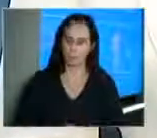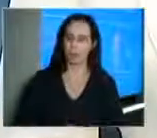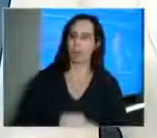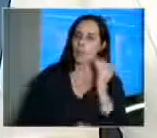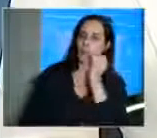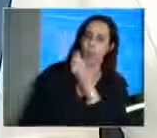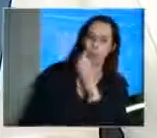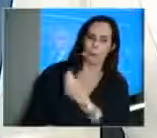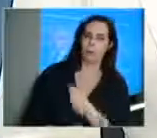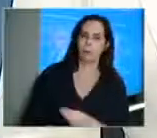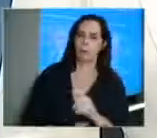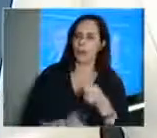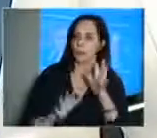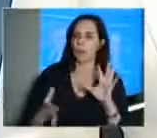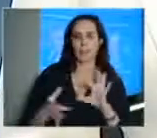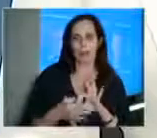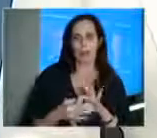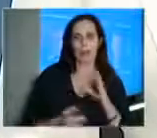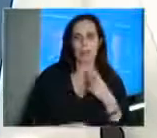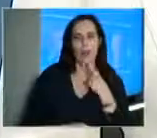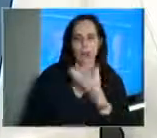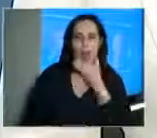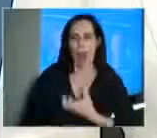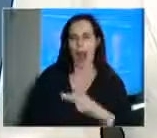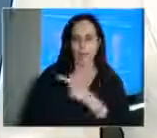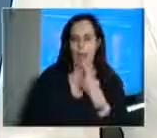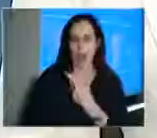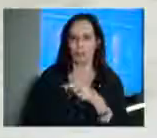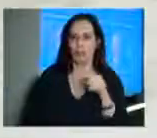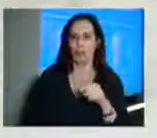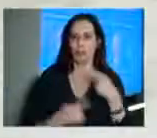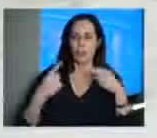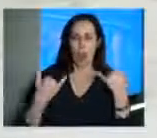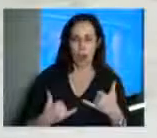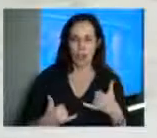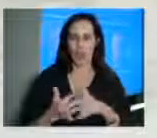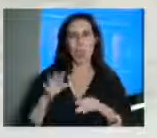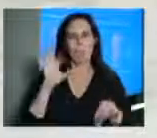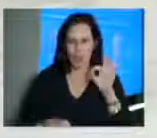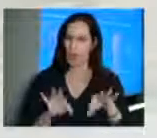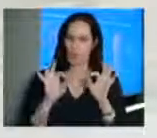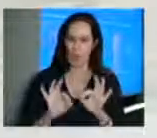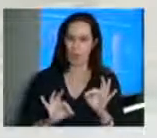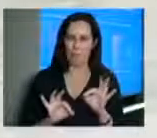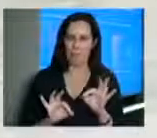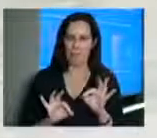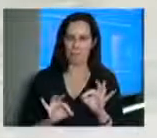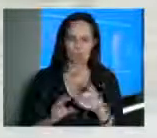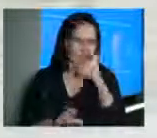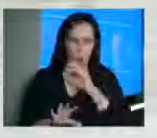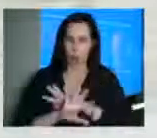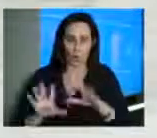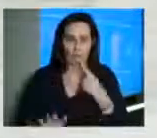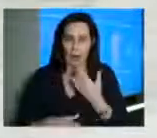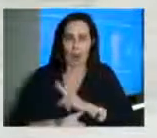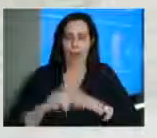צהריים טובים, מזל. דווקא מאוד התחברתי למה שהרב שרלו אמר על זה שבימים האלה של מערכת בחירות באמת תונפת, אין לי